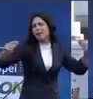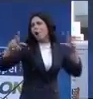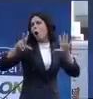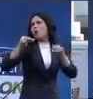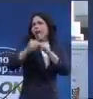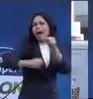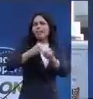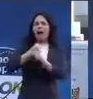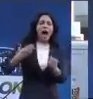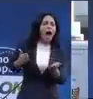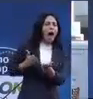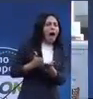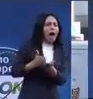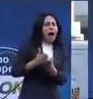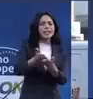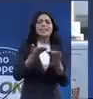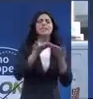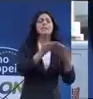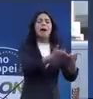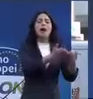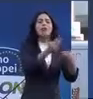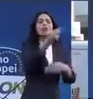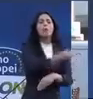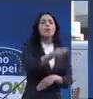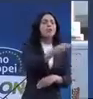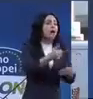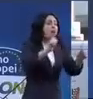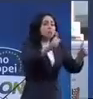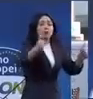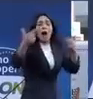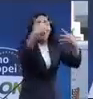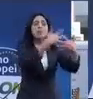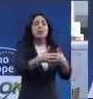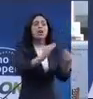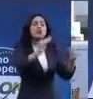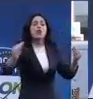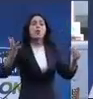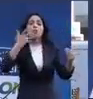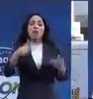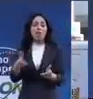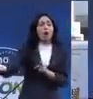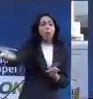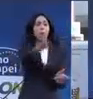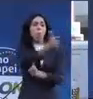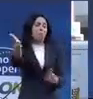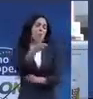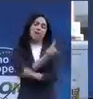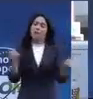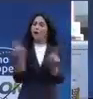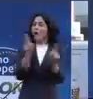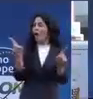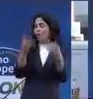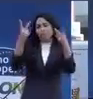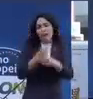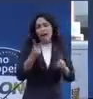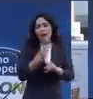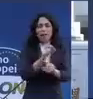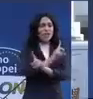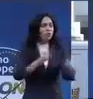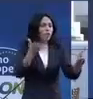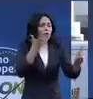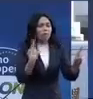dallo sbarco in Normandia Nessuno di quei ragazzi americani voleva essere Beach ve lo garantisco non ce